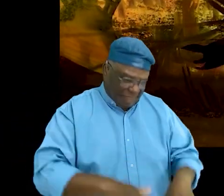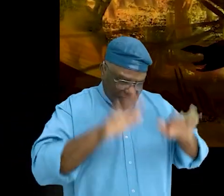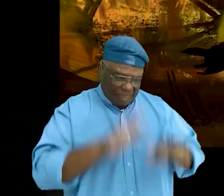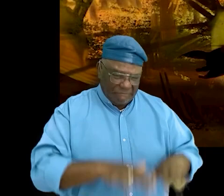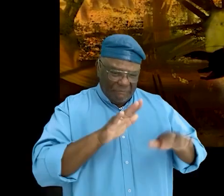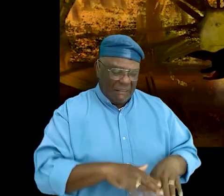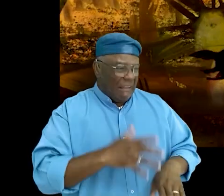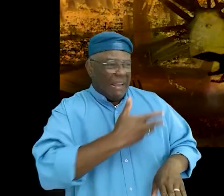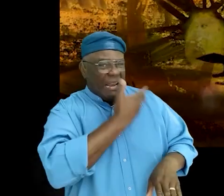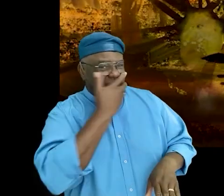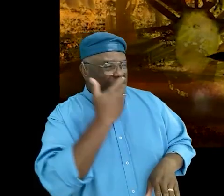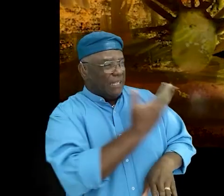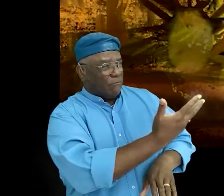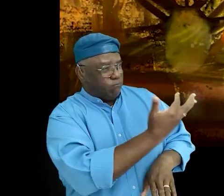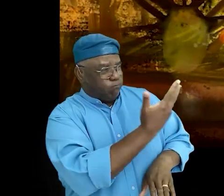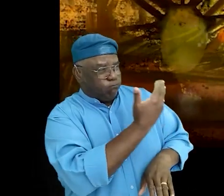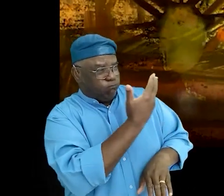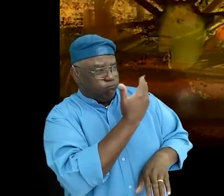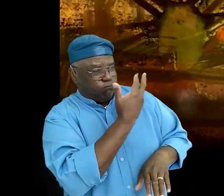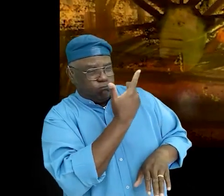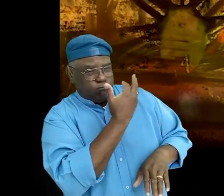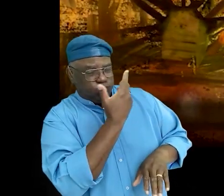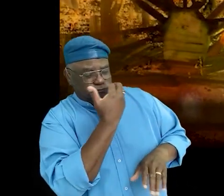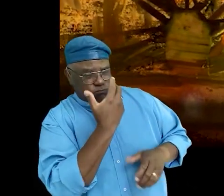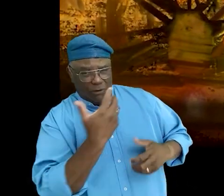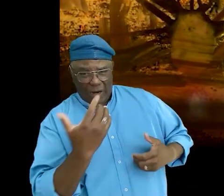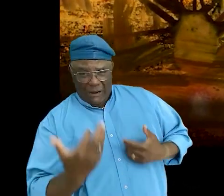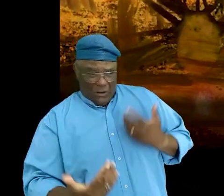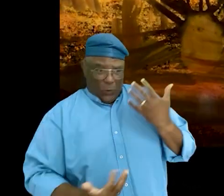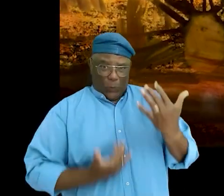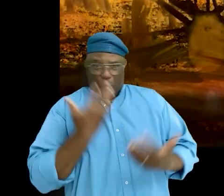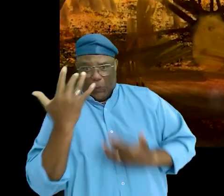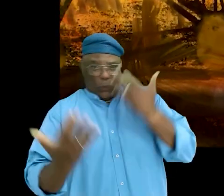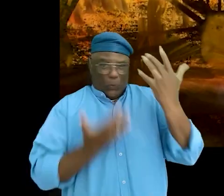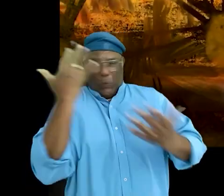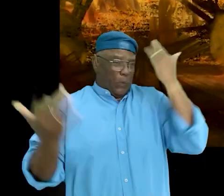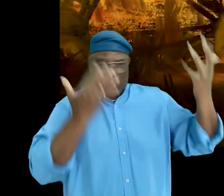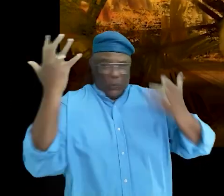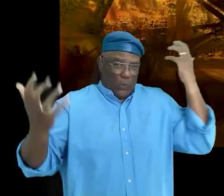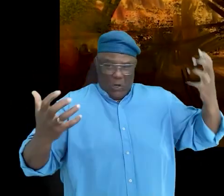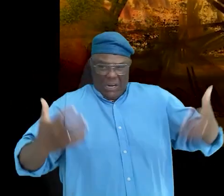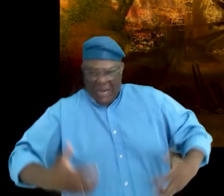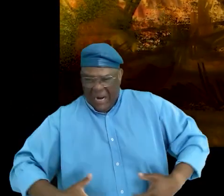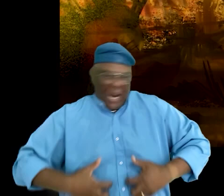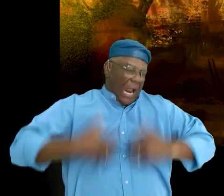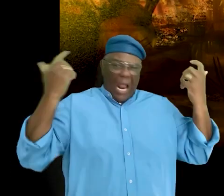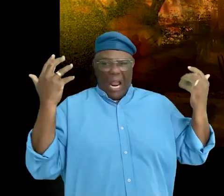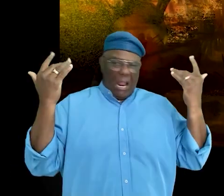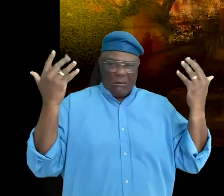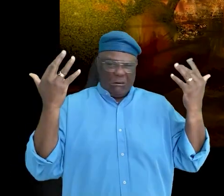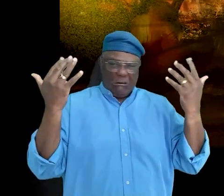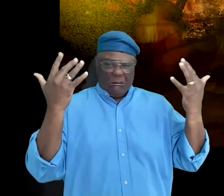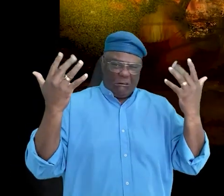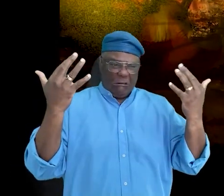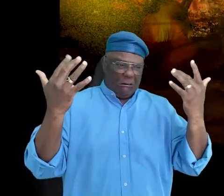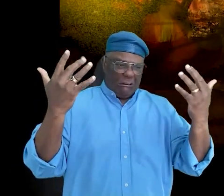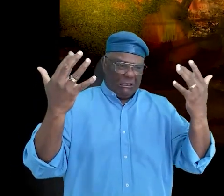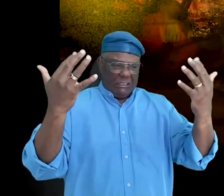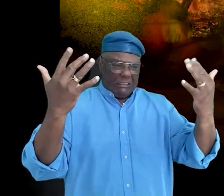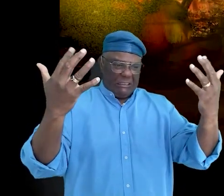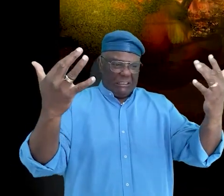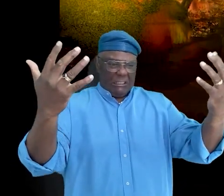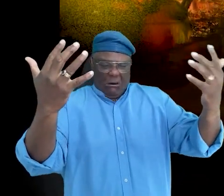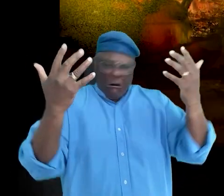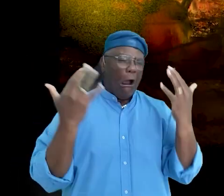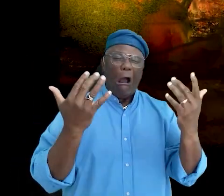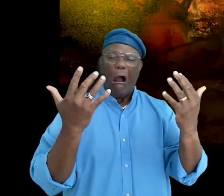a'i diffodd. Gan deimlo grym y fflamau o cwmpas, doedd y tan dim yn stopio. Roedd yn